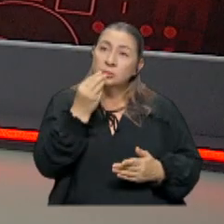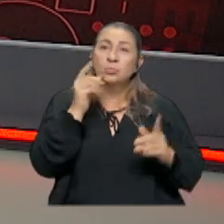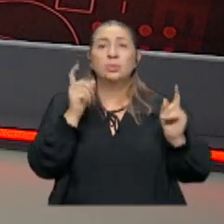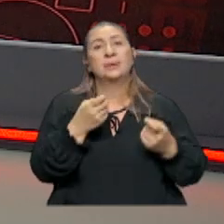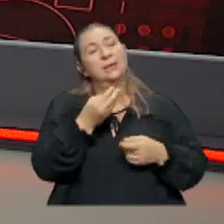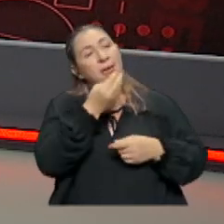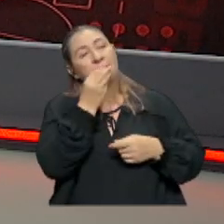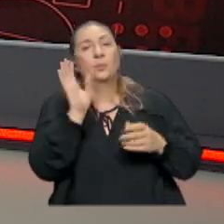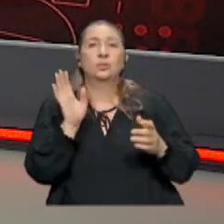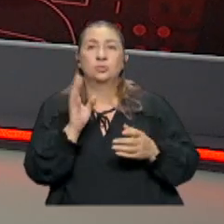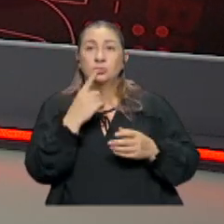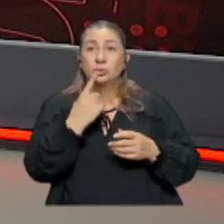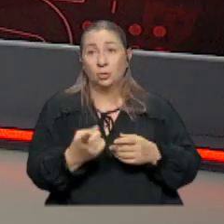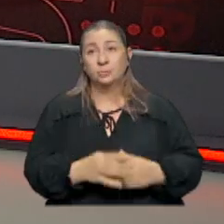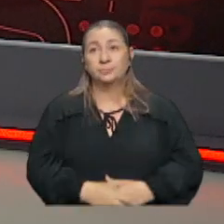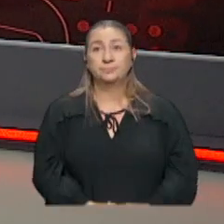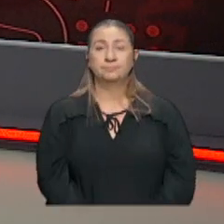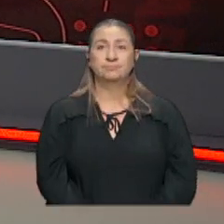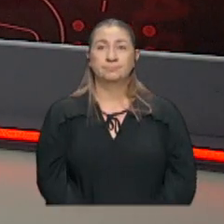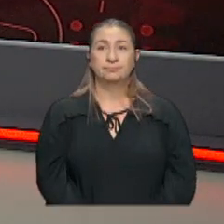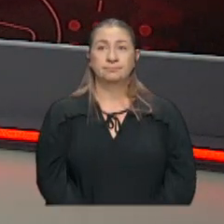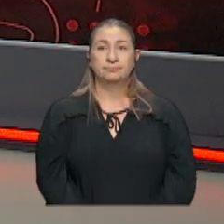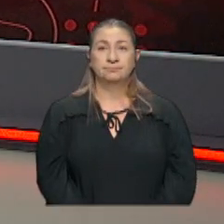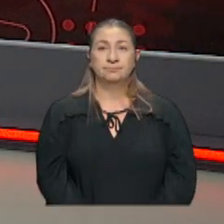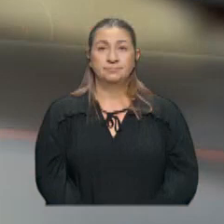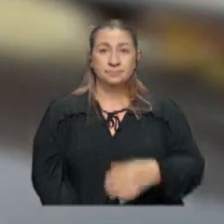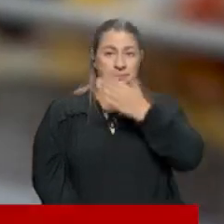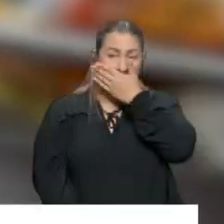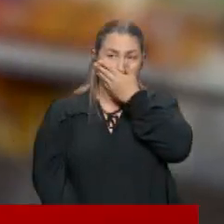yiyoruz, bulamazsak yemiyoruz diyorlar.